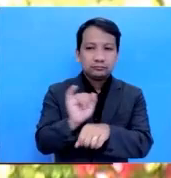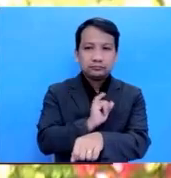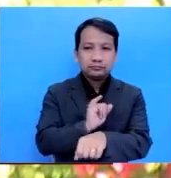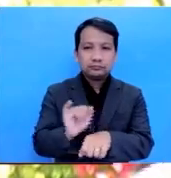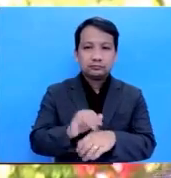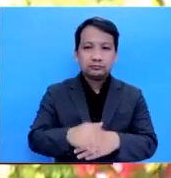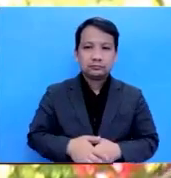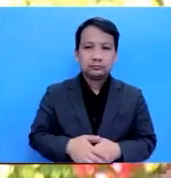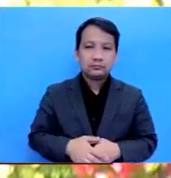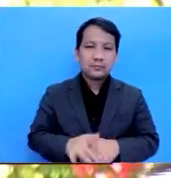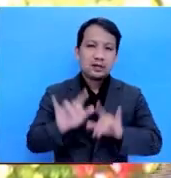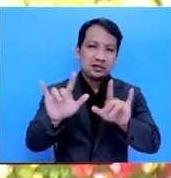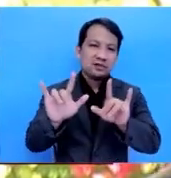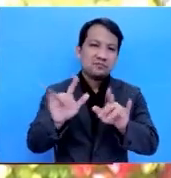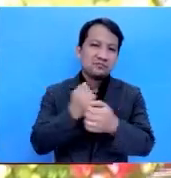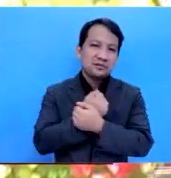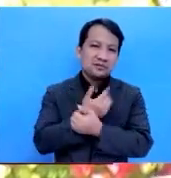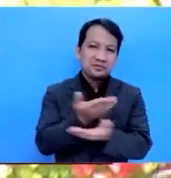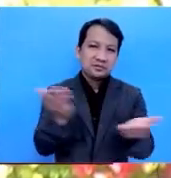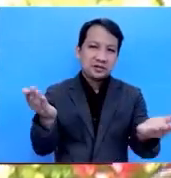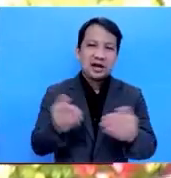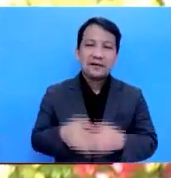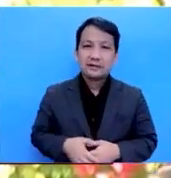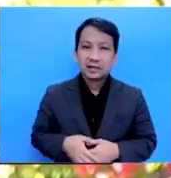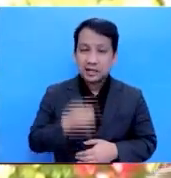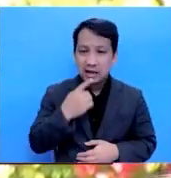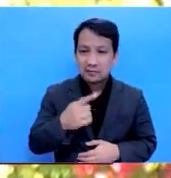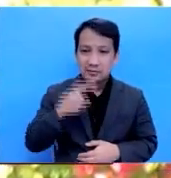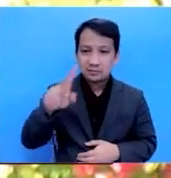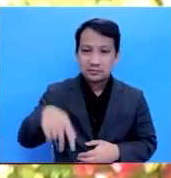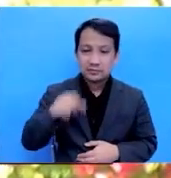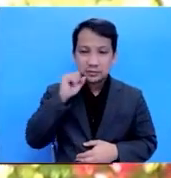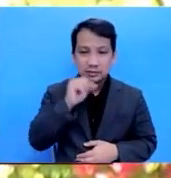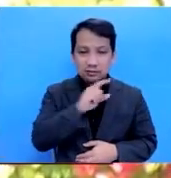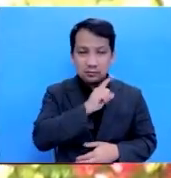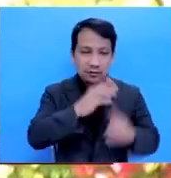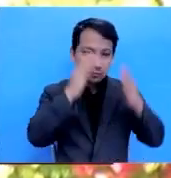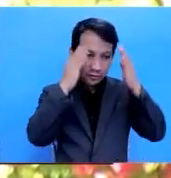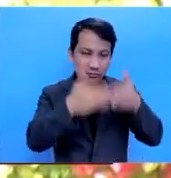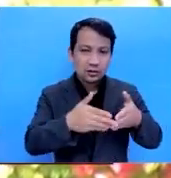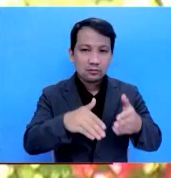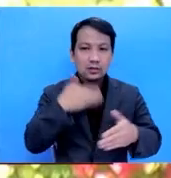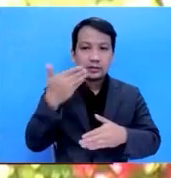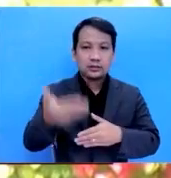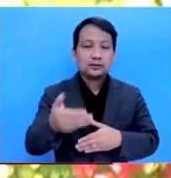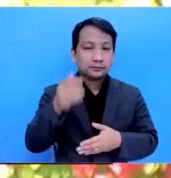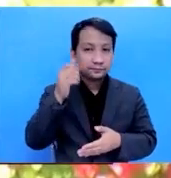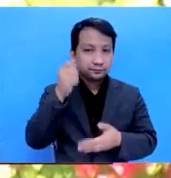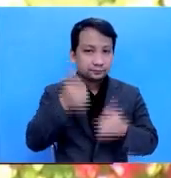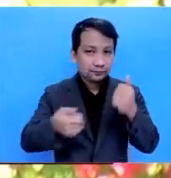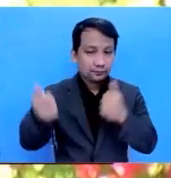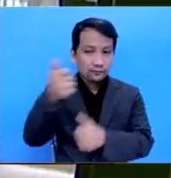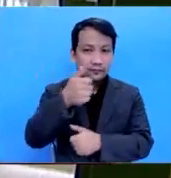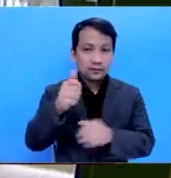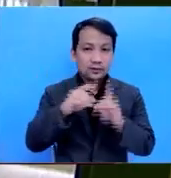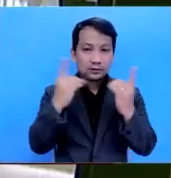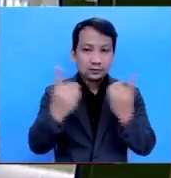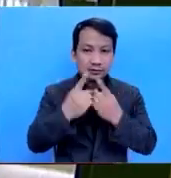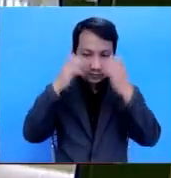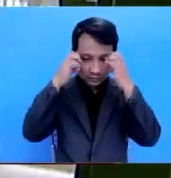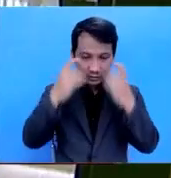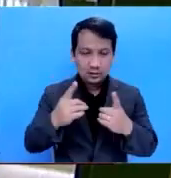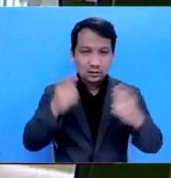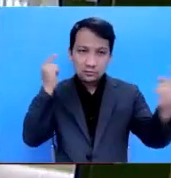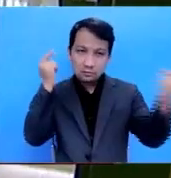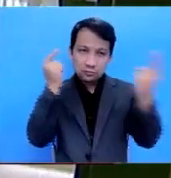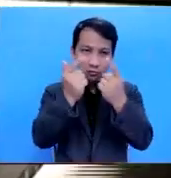Mahal ko kayo. Sabi ni incoming VP Sara, magfo-focus siya bilang susunod na Secretary ng Department of Education. Target daw niyang